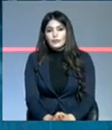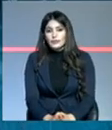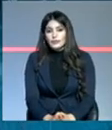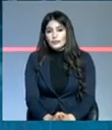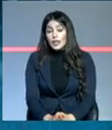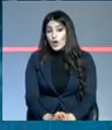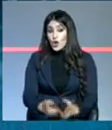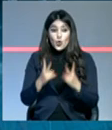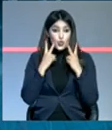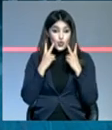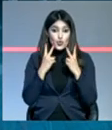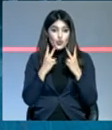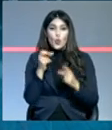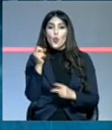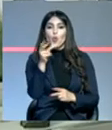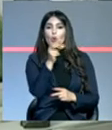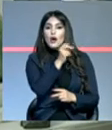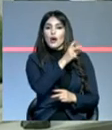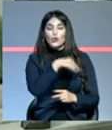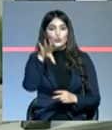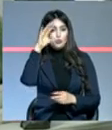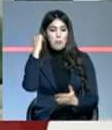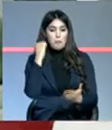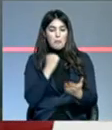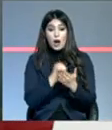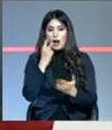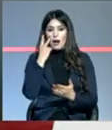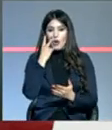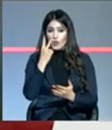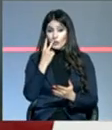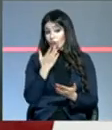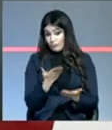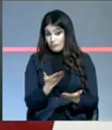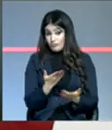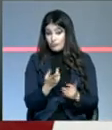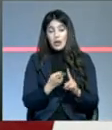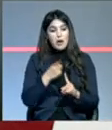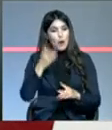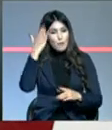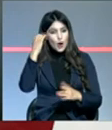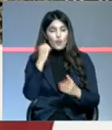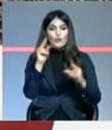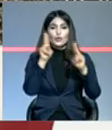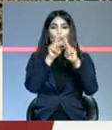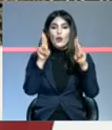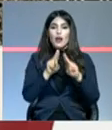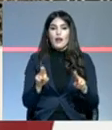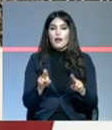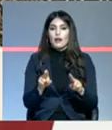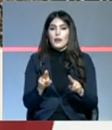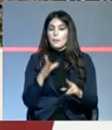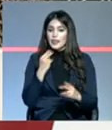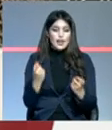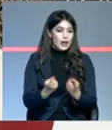اصبحت السياحه التونسيه على ما هي علامه تعتمد معايير دوليا مستوى